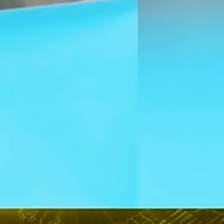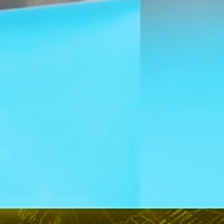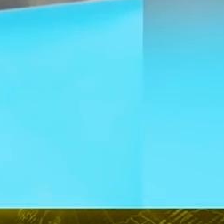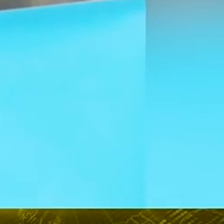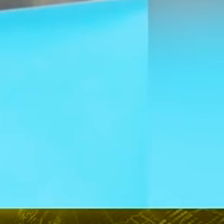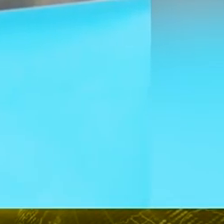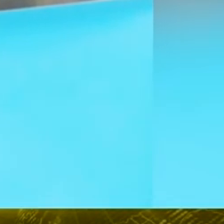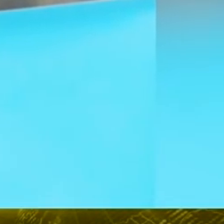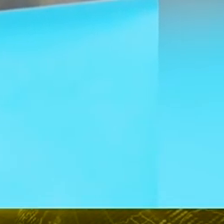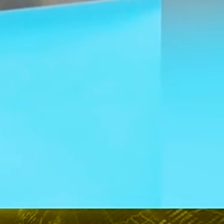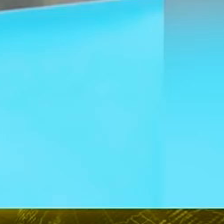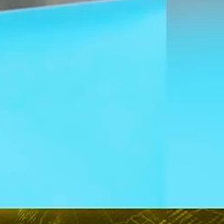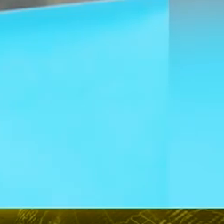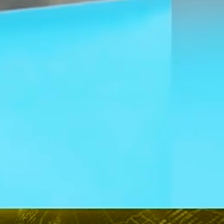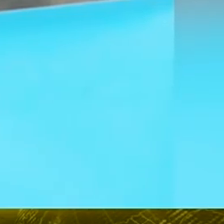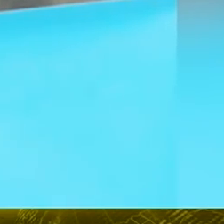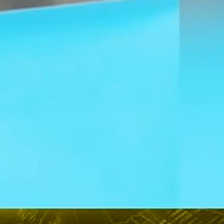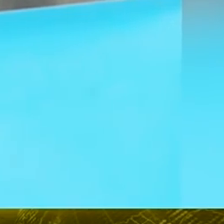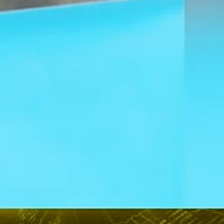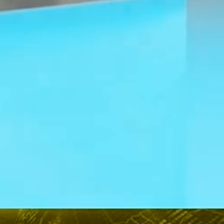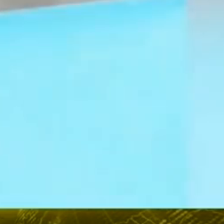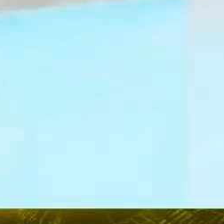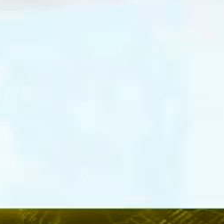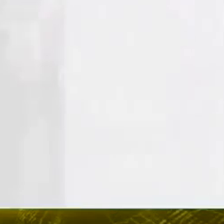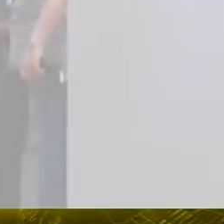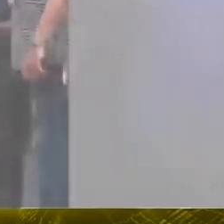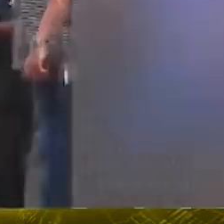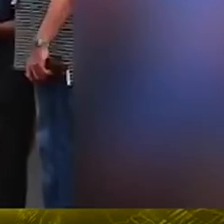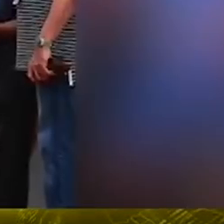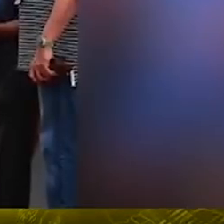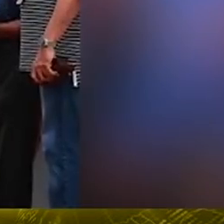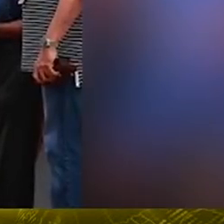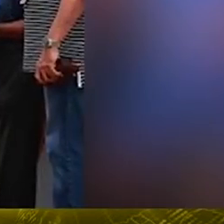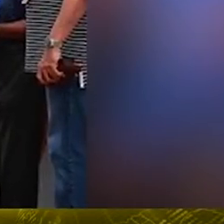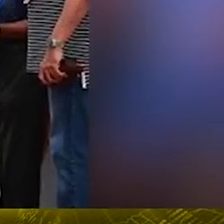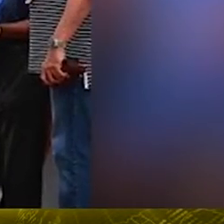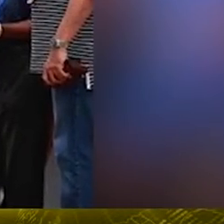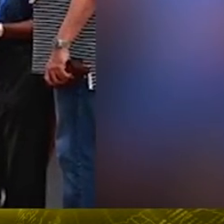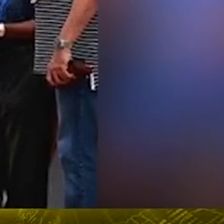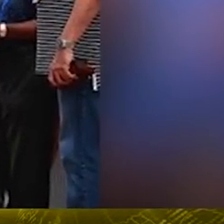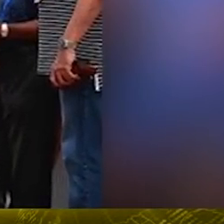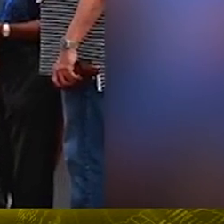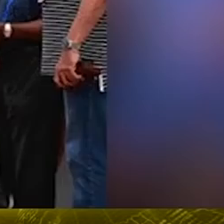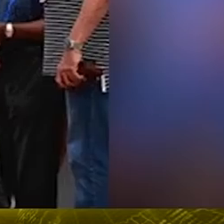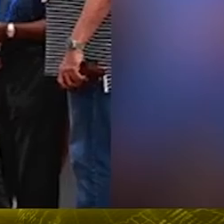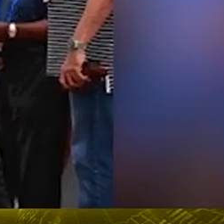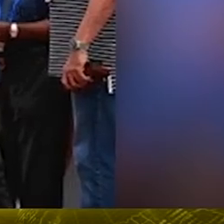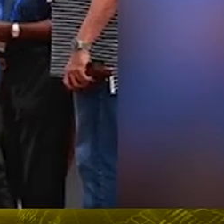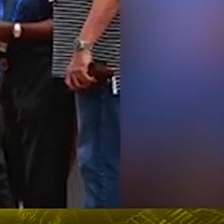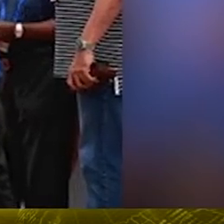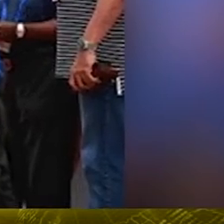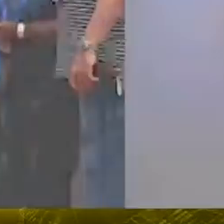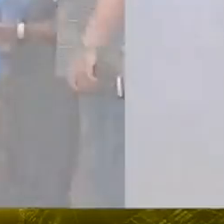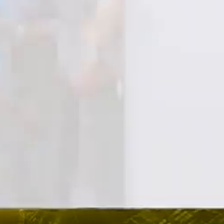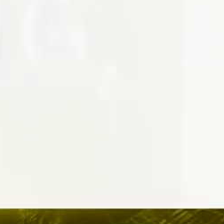قد مشاو من تعمت نسرحو قبلنا يخلت عمت اقادا تنبير لو غالي استغط عدما كينيو اتليت كيبروش موتاين تقوون نربعة عمتا تتاقيد